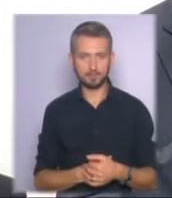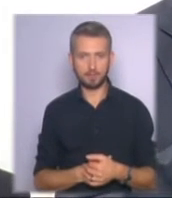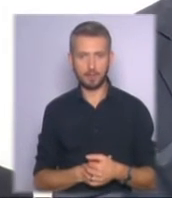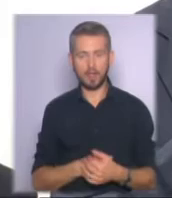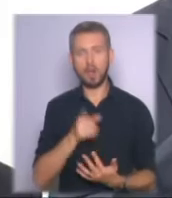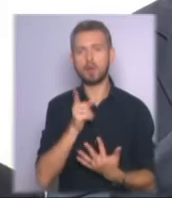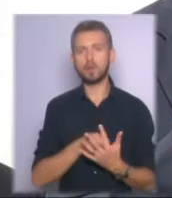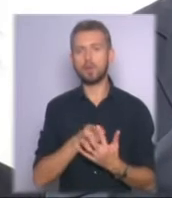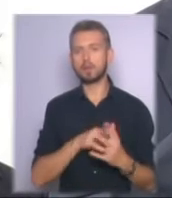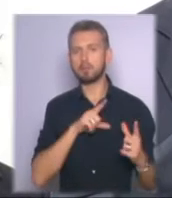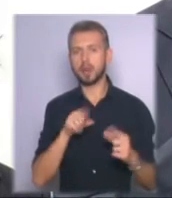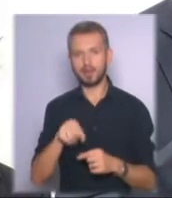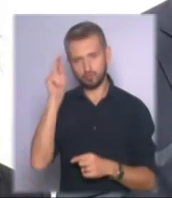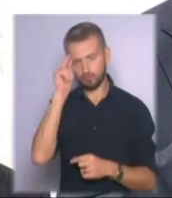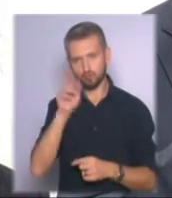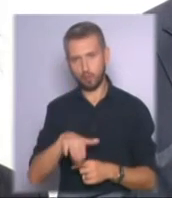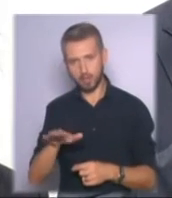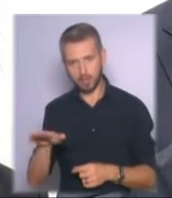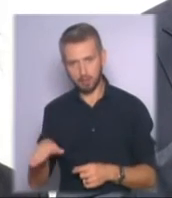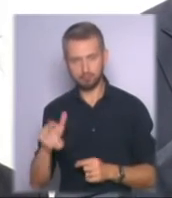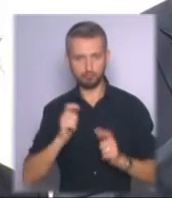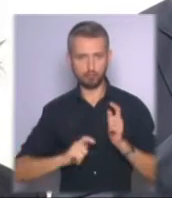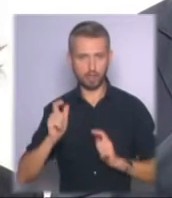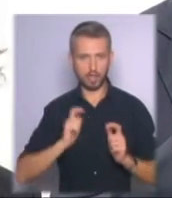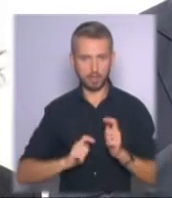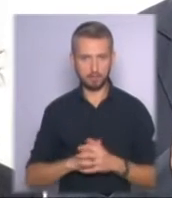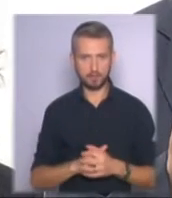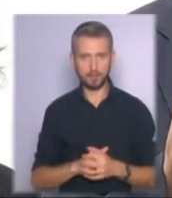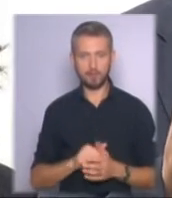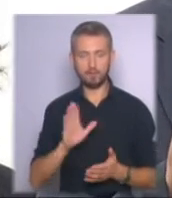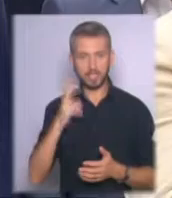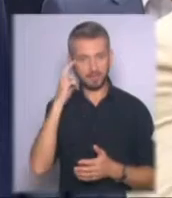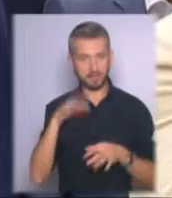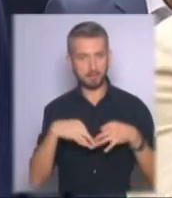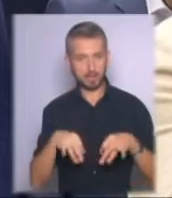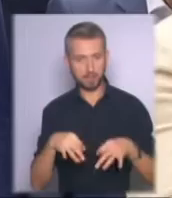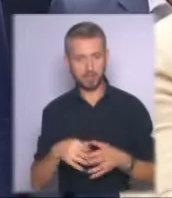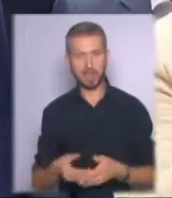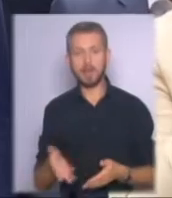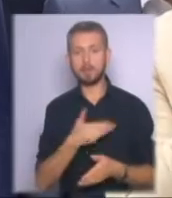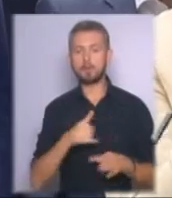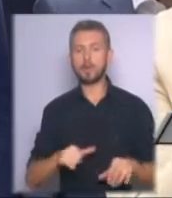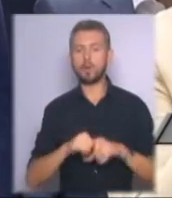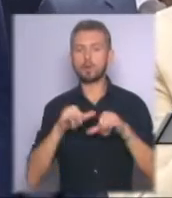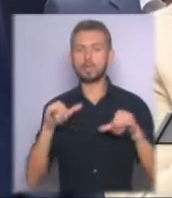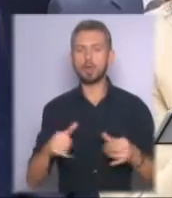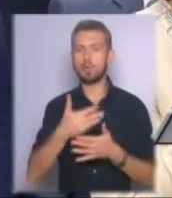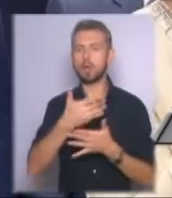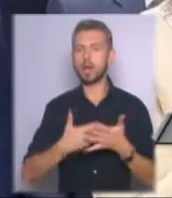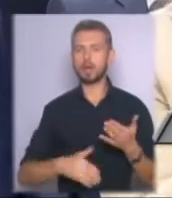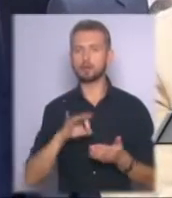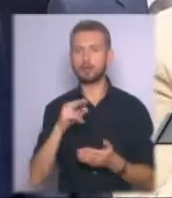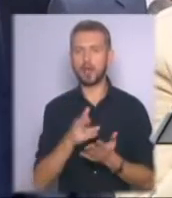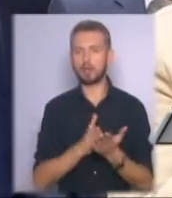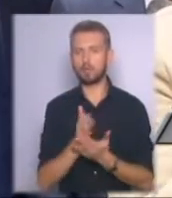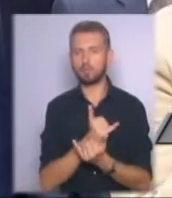льготний проїзд школьникам, студентам в київському транспорті. Ми розширюємо перелік соціальних